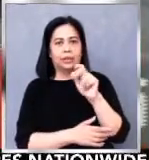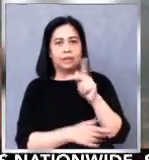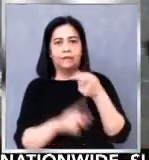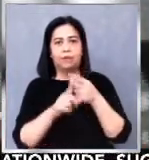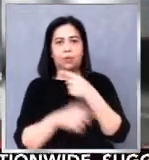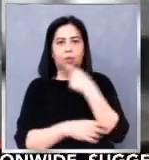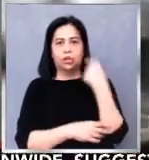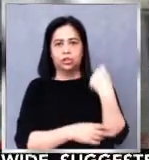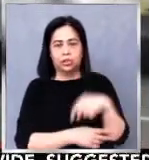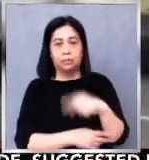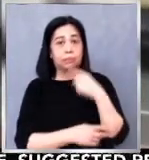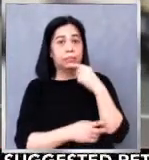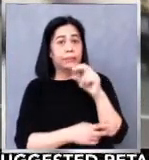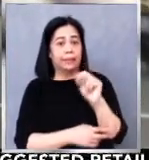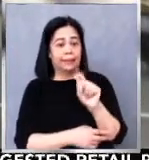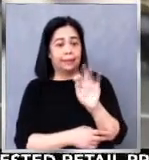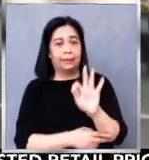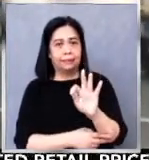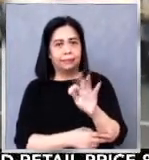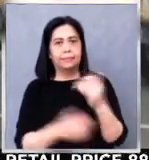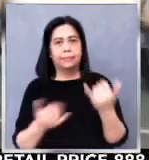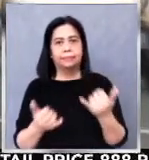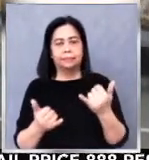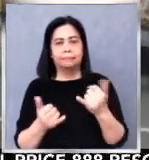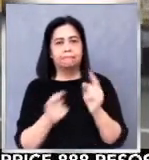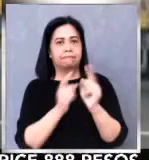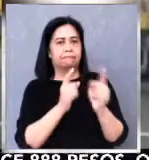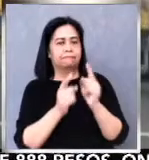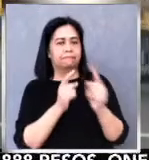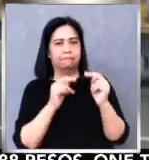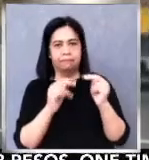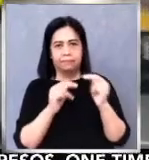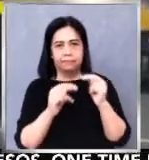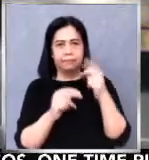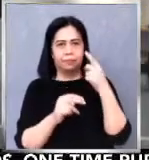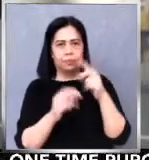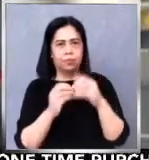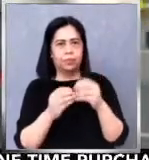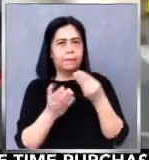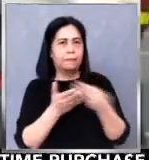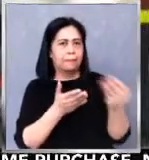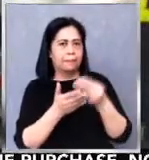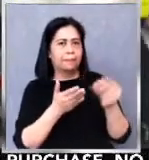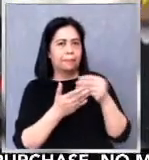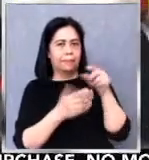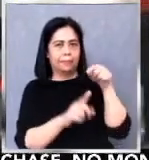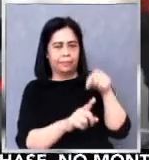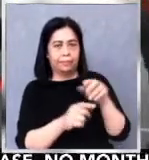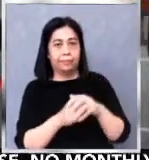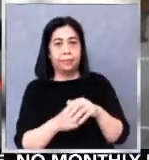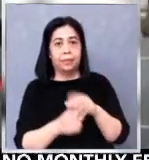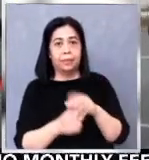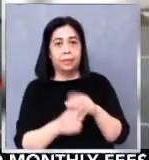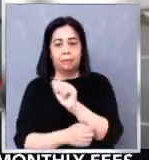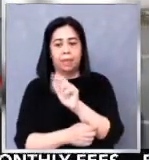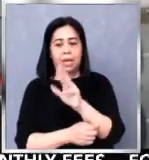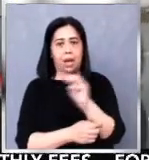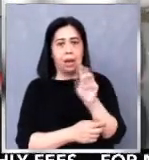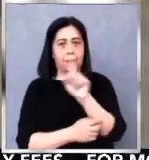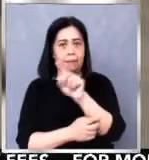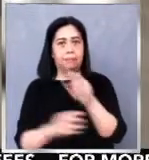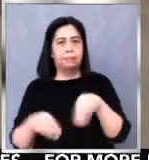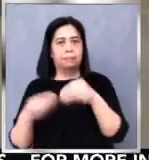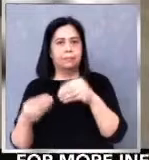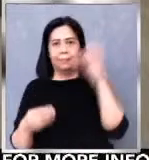ng NTF, kasalukuyang nakikipagnegosasyon para sa procurement nito. Sa BARM umano ibibigay ang 5,000